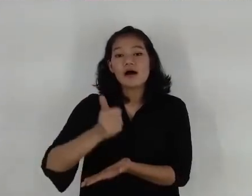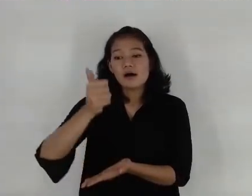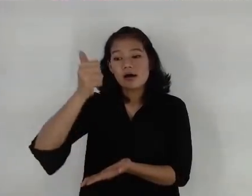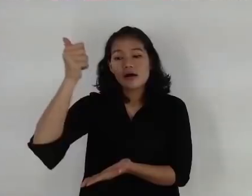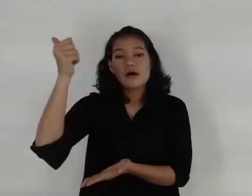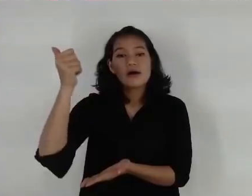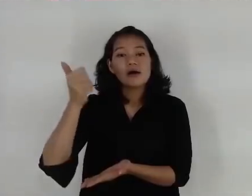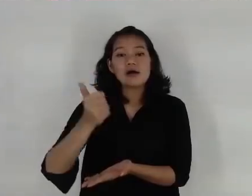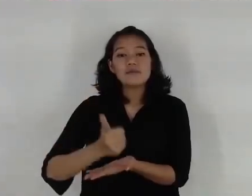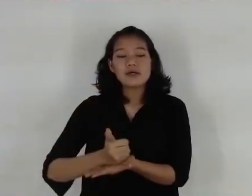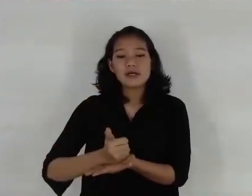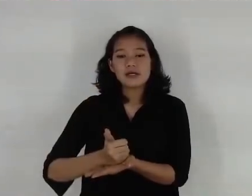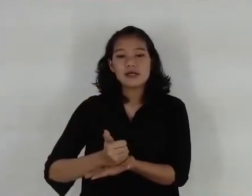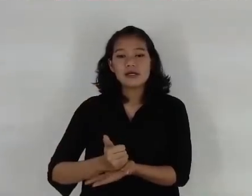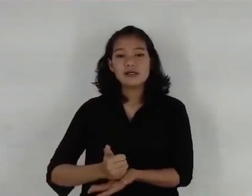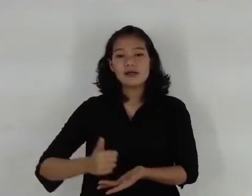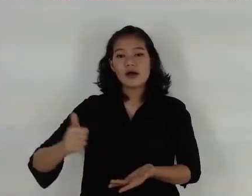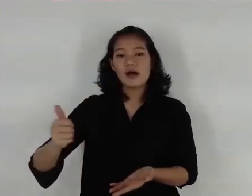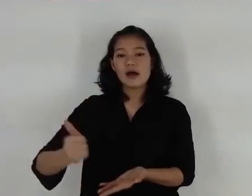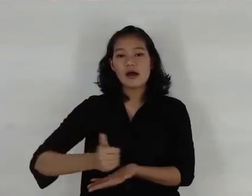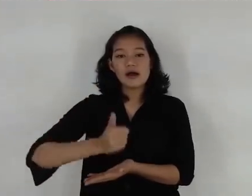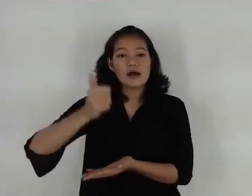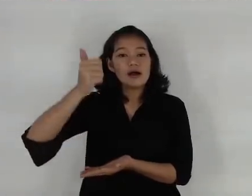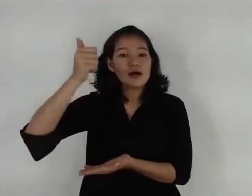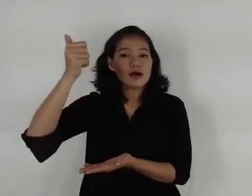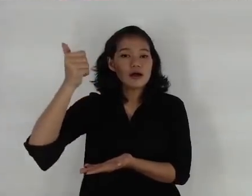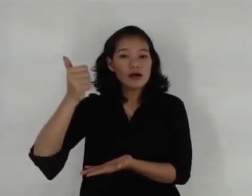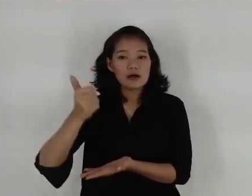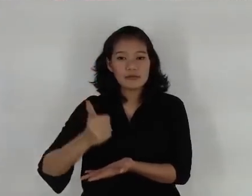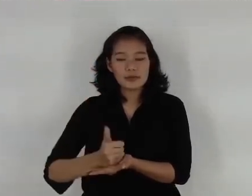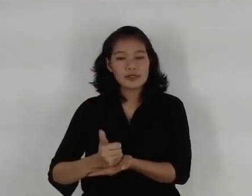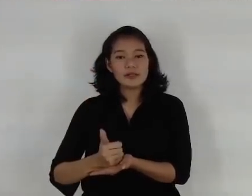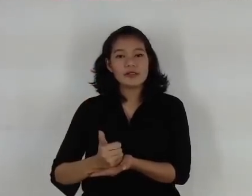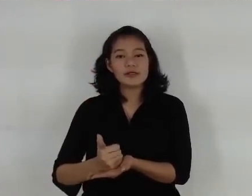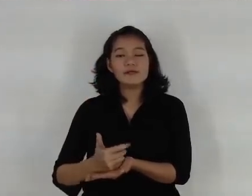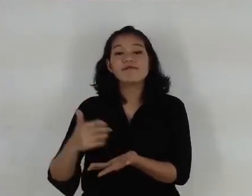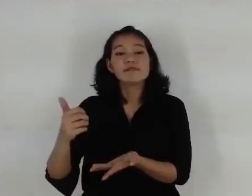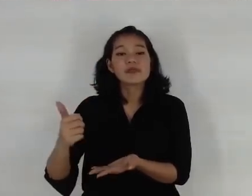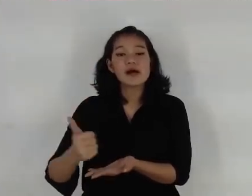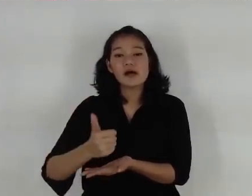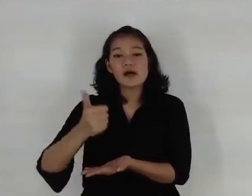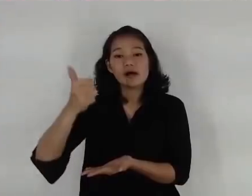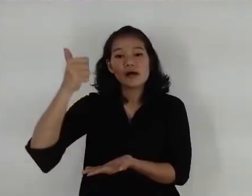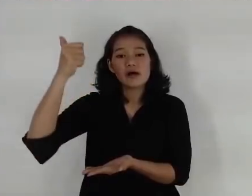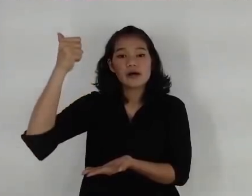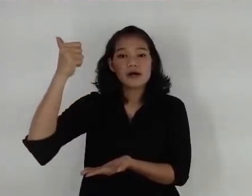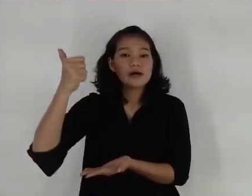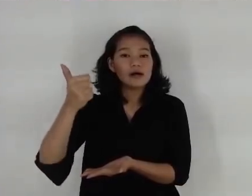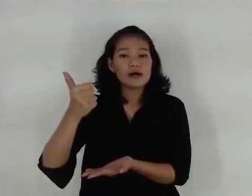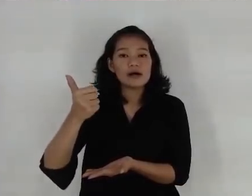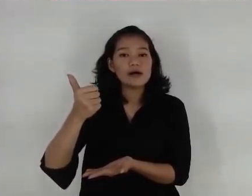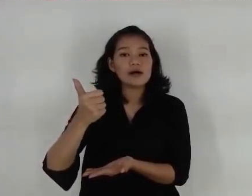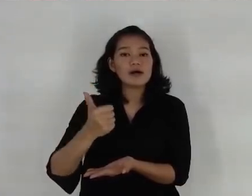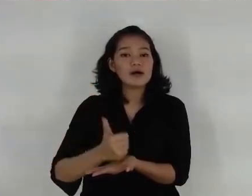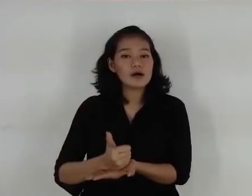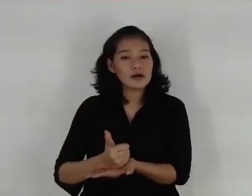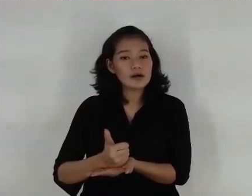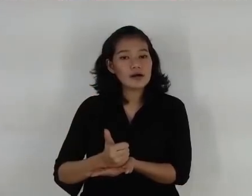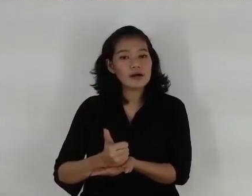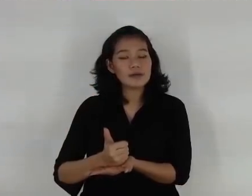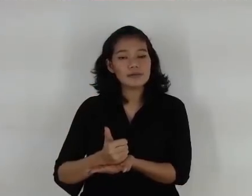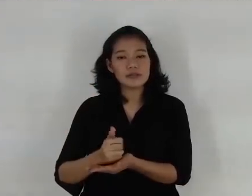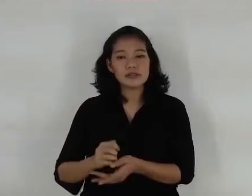kau hmmm akhir uh